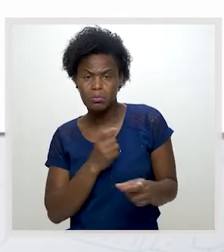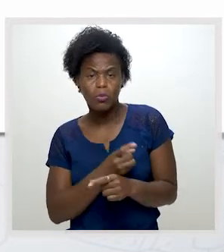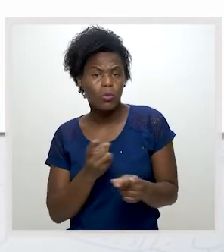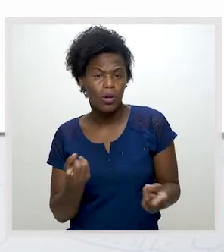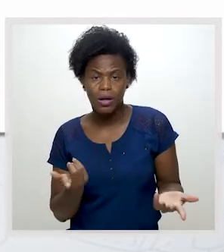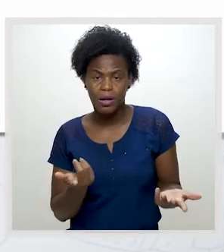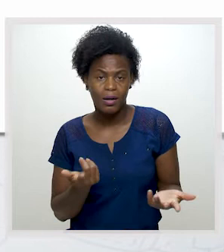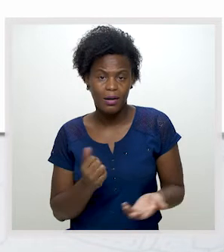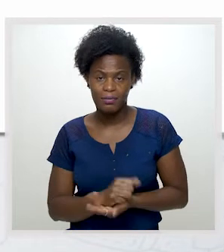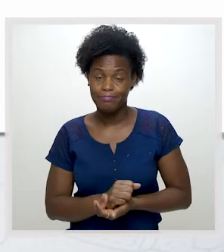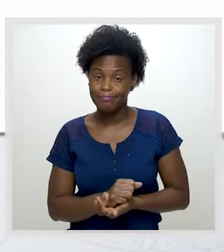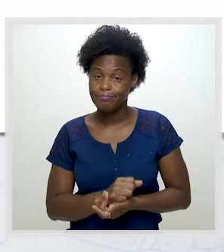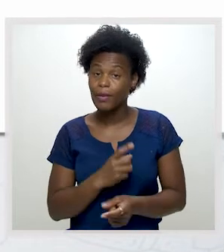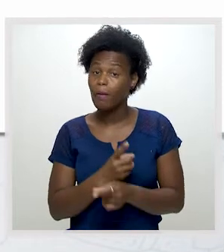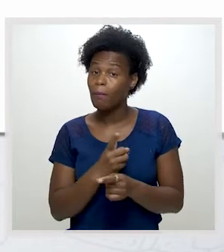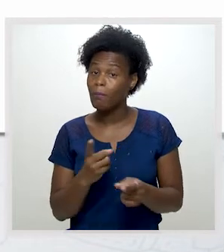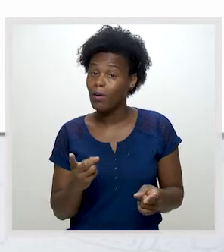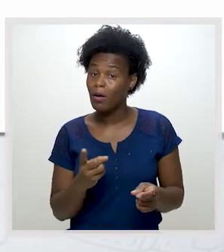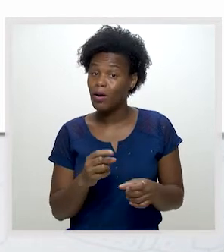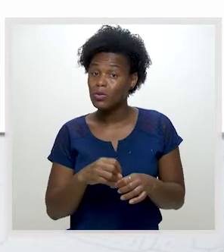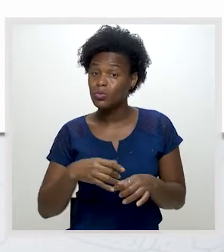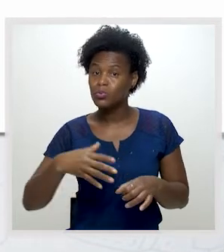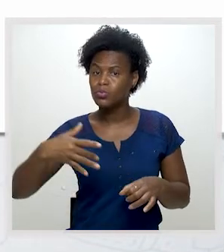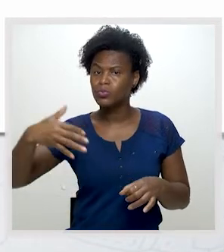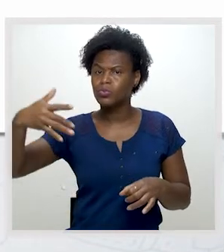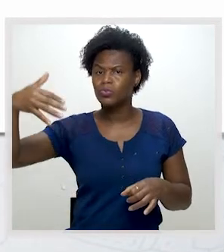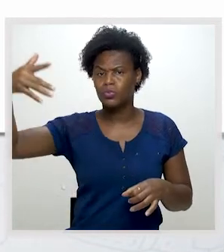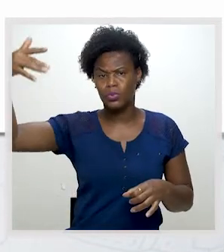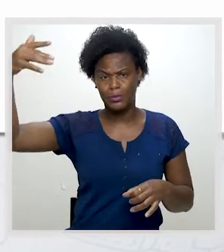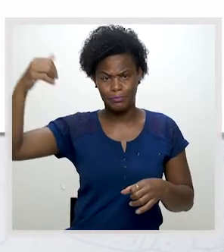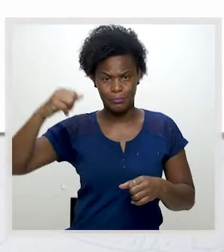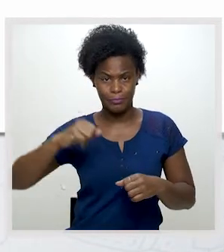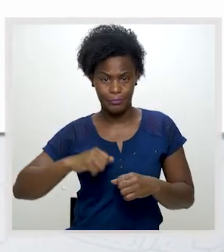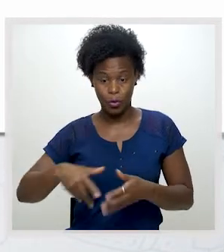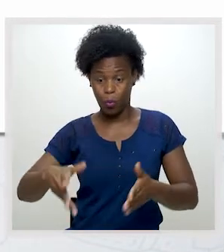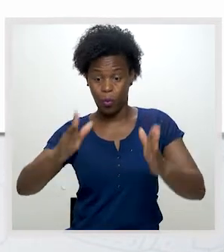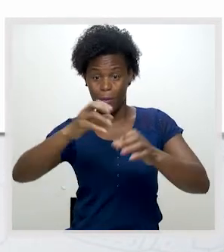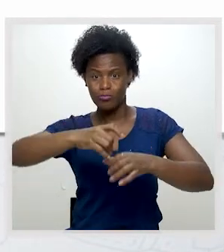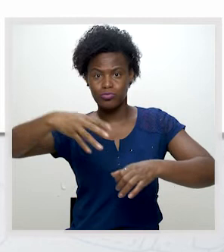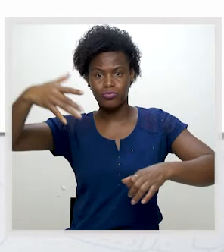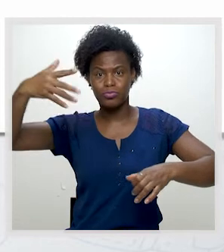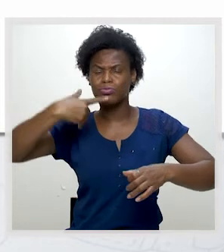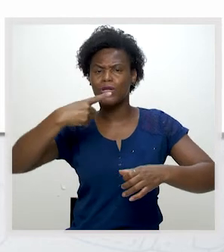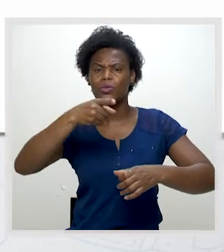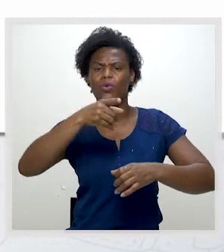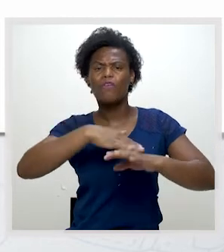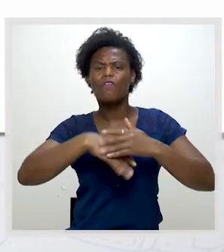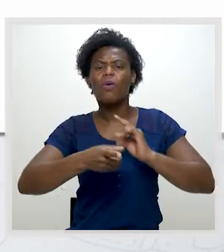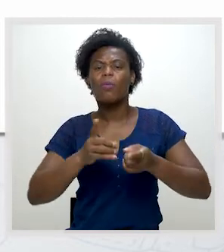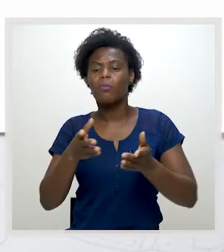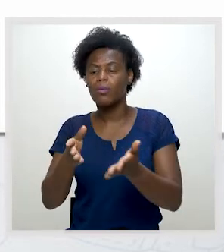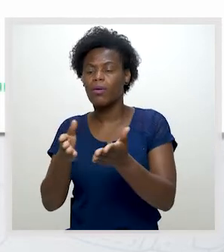sortir? Parce que le hall était plein de fumée. Qu'est-ce que tu as fait pour les aider?